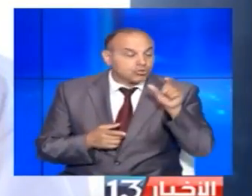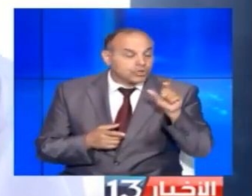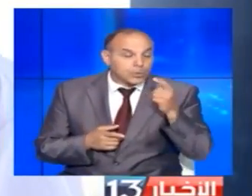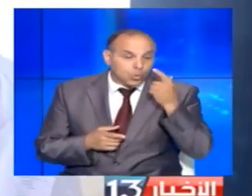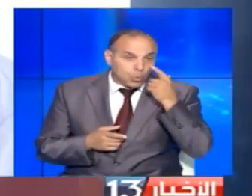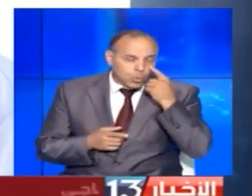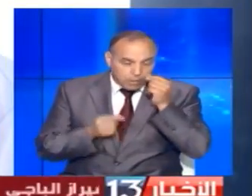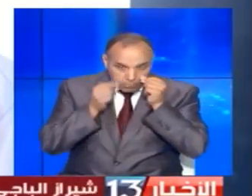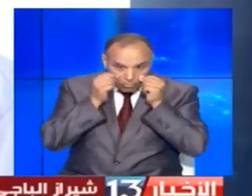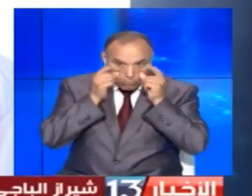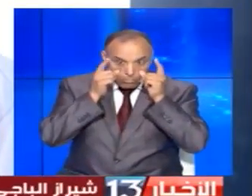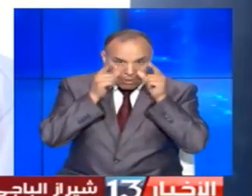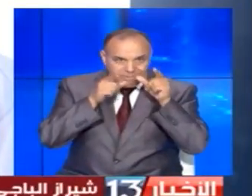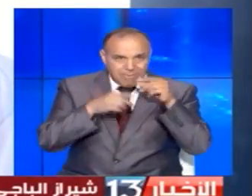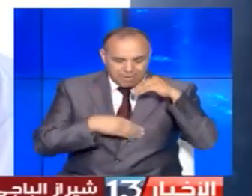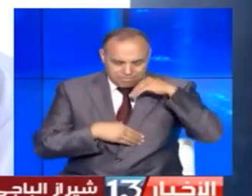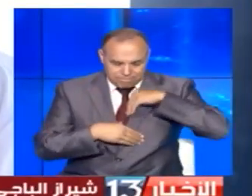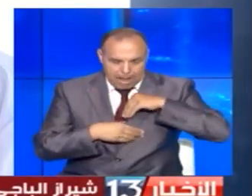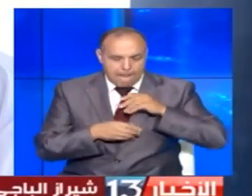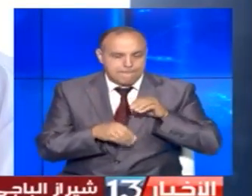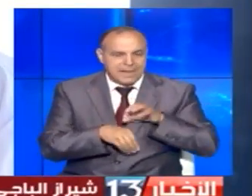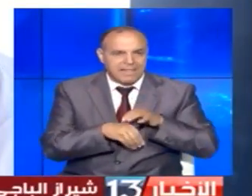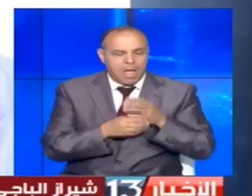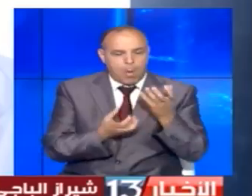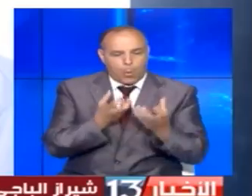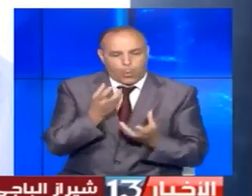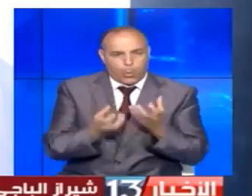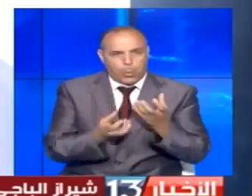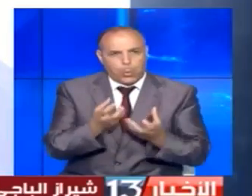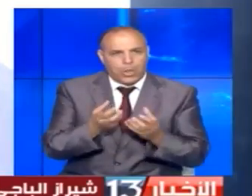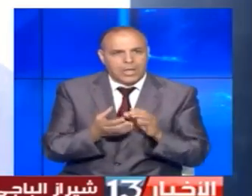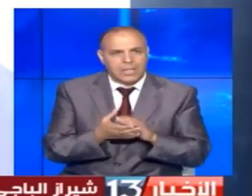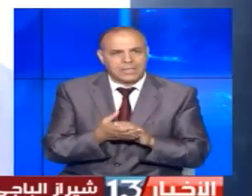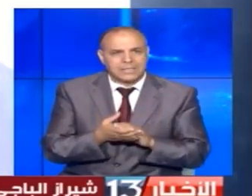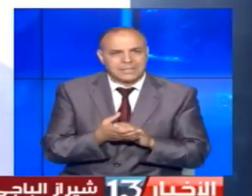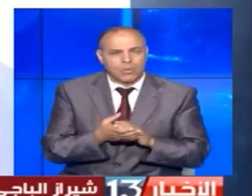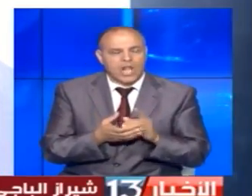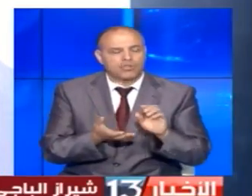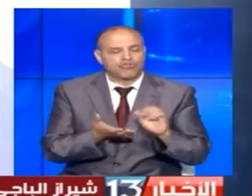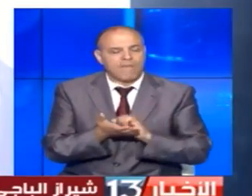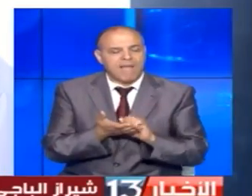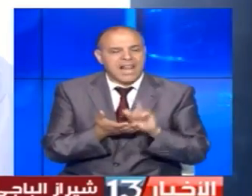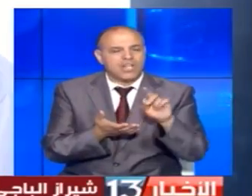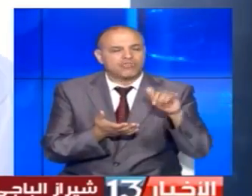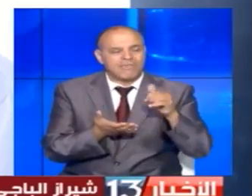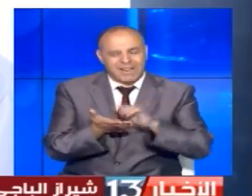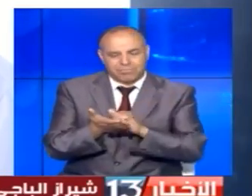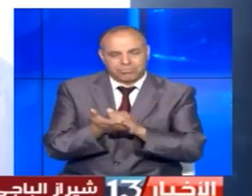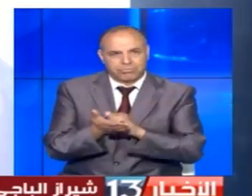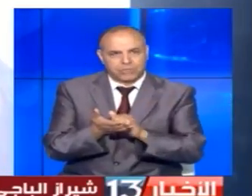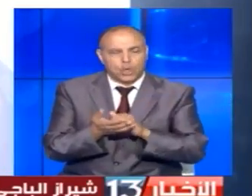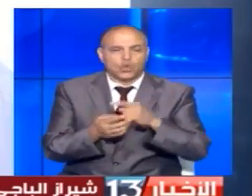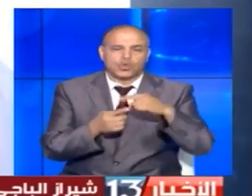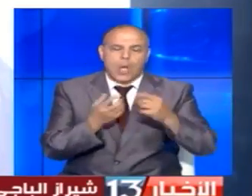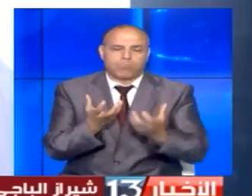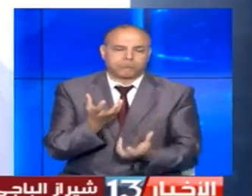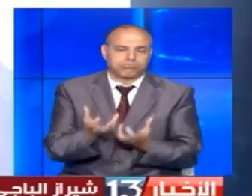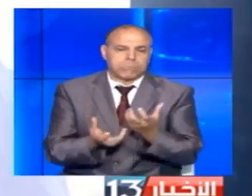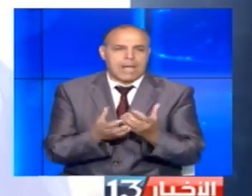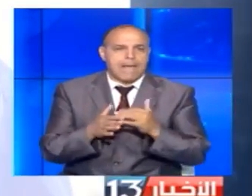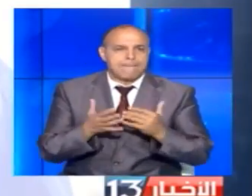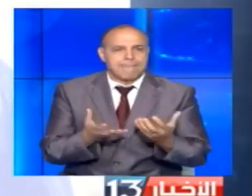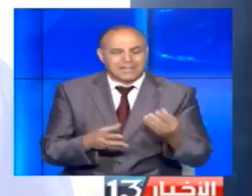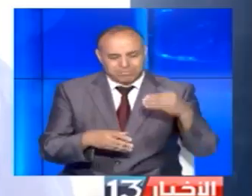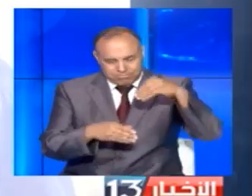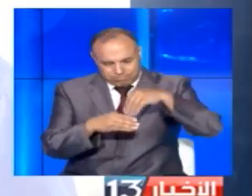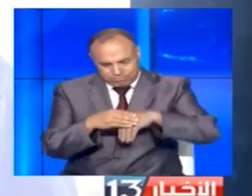وقت يفيق معناتها فما أحشاء مريضة يغليها ولا يعملها بالجافيل، ماء جافيل فهمتوا، يغليها على الأقل نصف ساعة وبعد يردمها